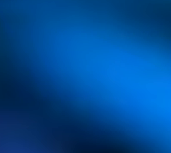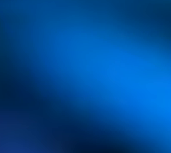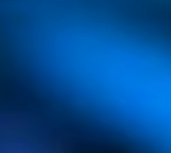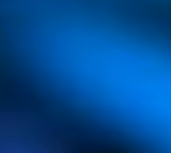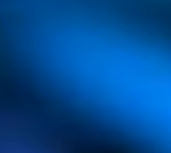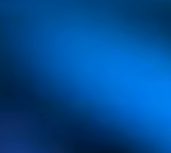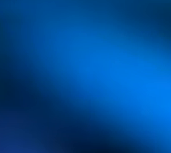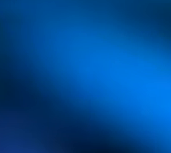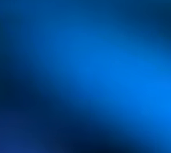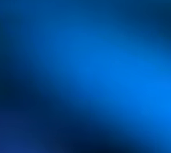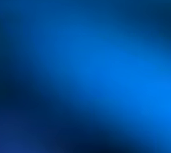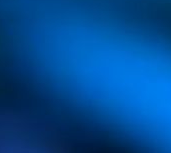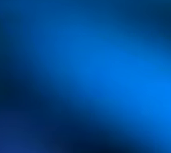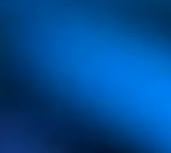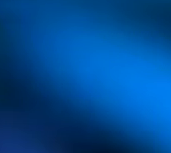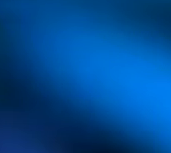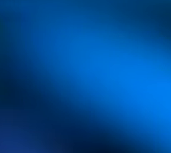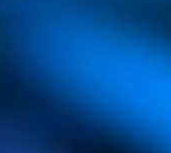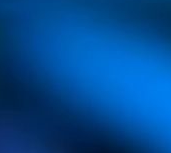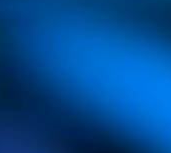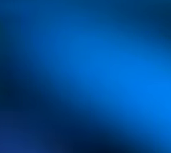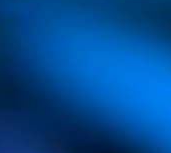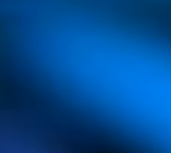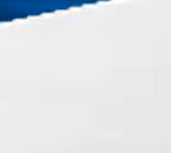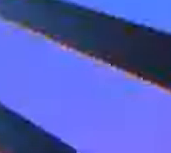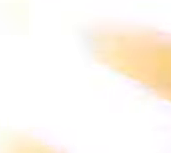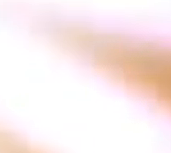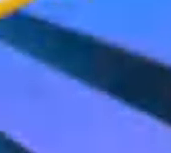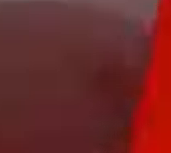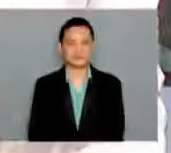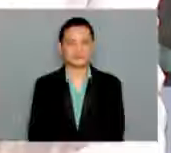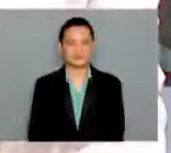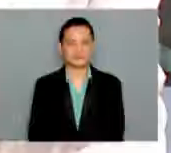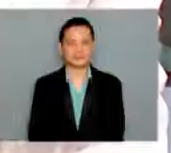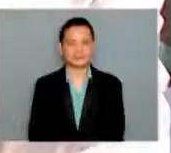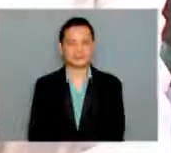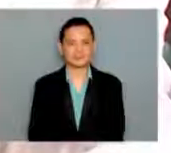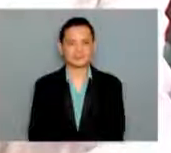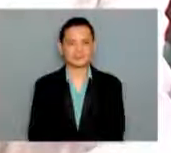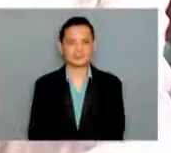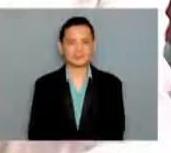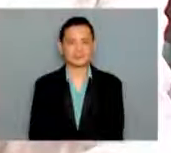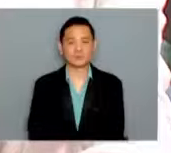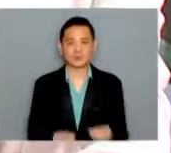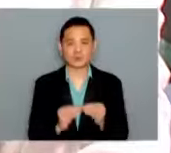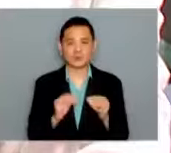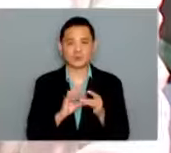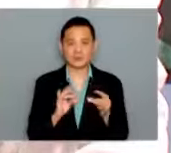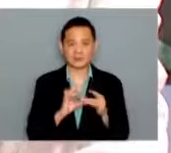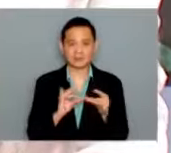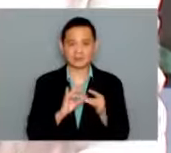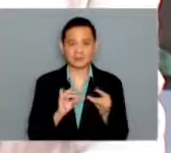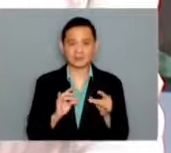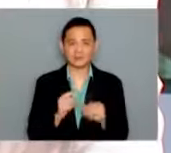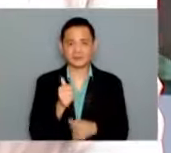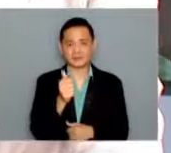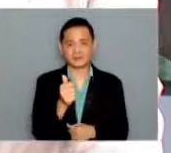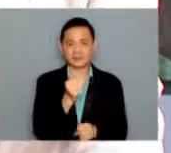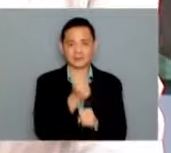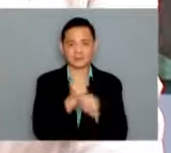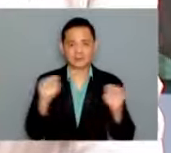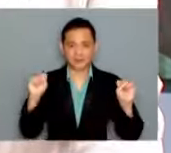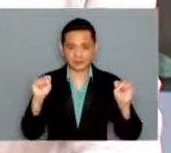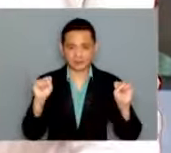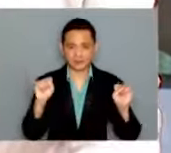Auro Chocolates. Mamaya. At para naman mas ligtas at talagang effective ang ating